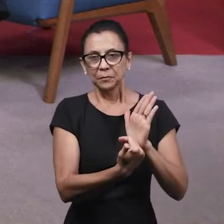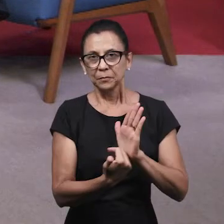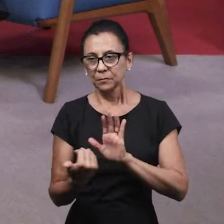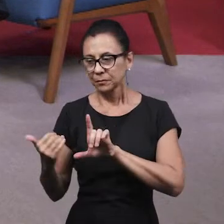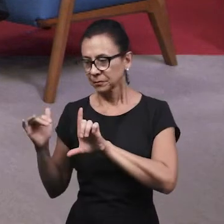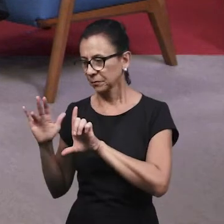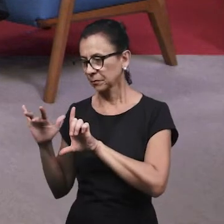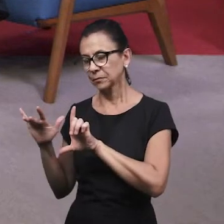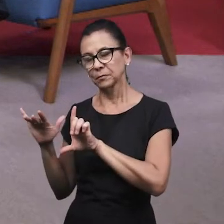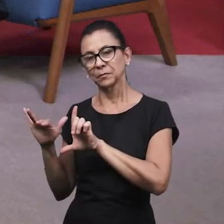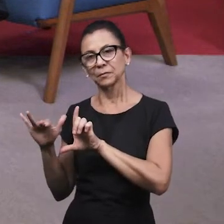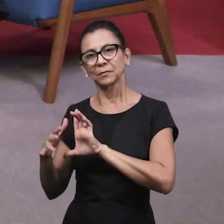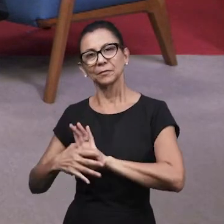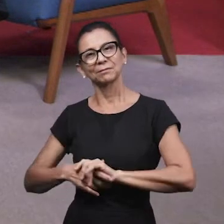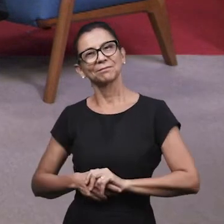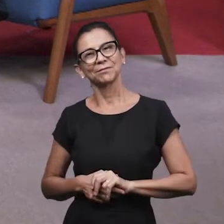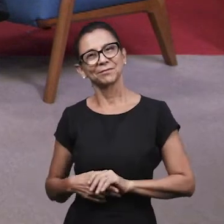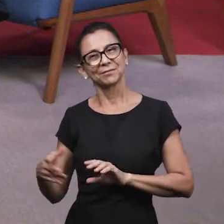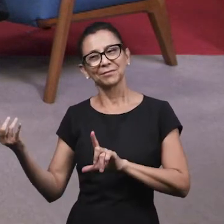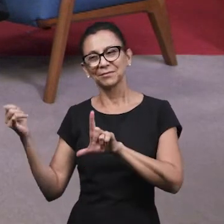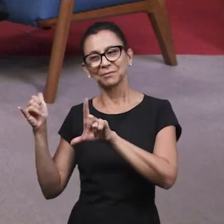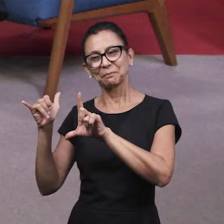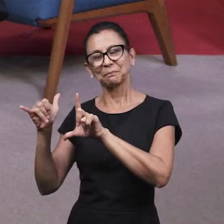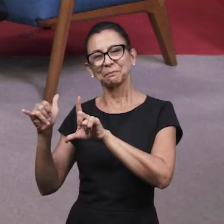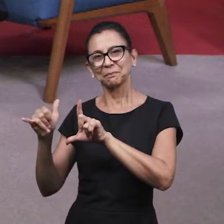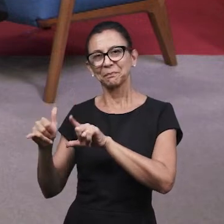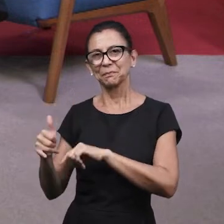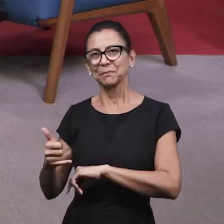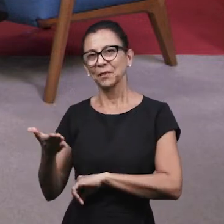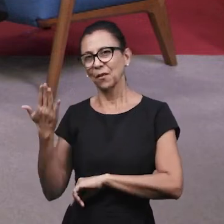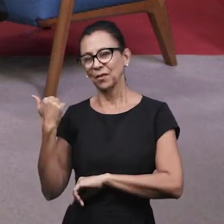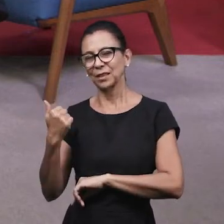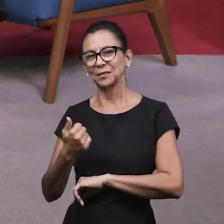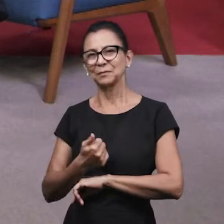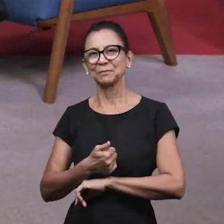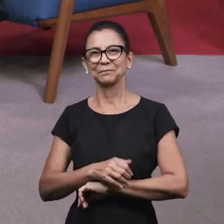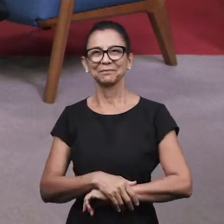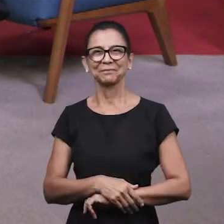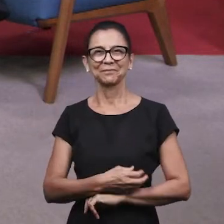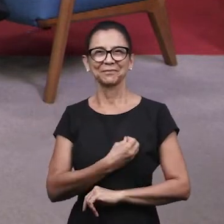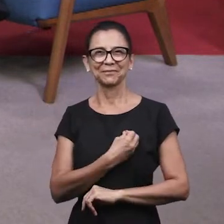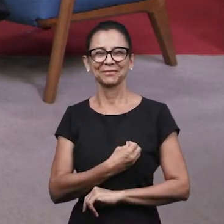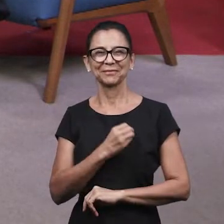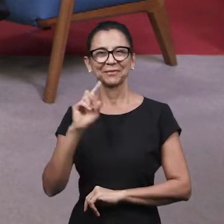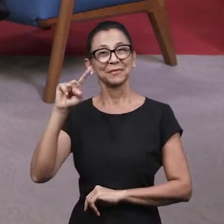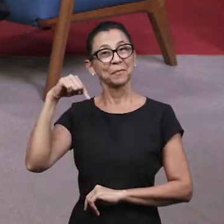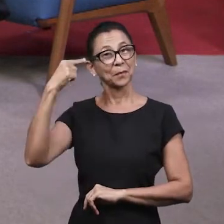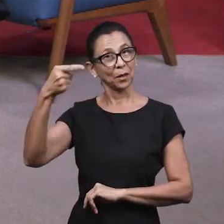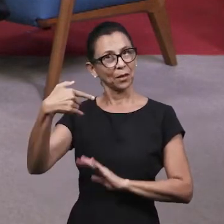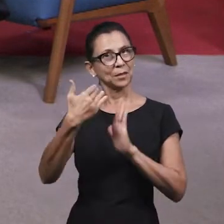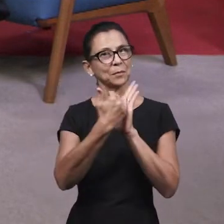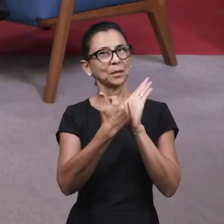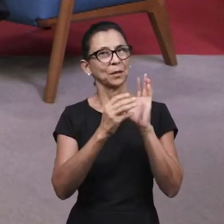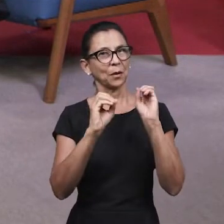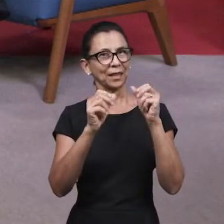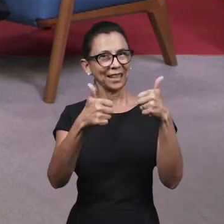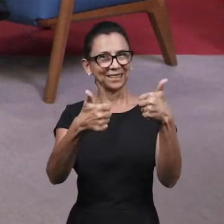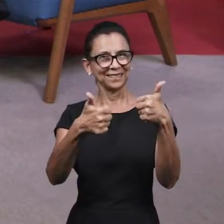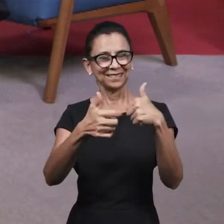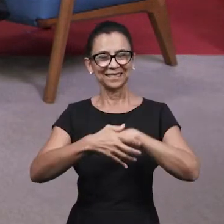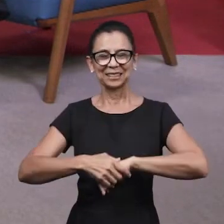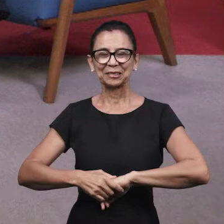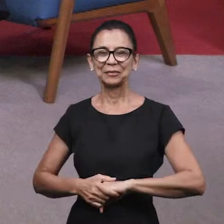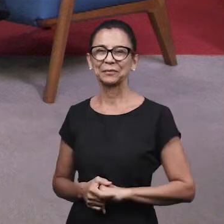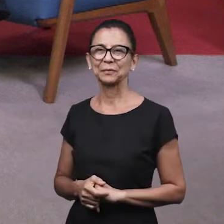Le QR Code est là. Il suffit de pointer l'appareil photo de votre smartphone. Vous pouvez aussi participer de la prochaine édition des leçons du Manaïm.